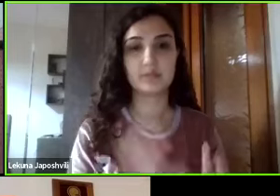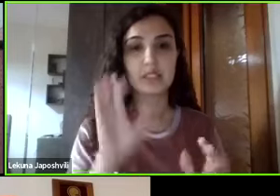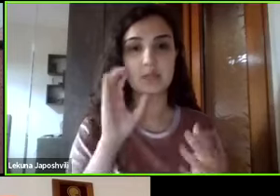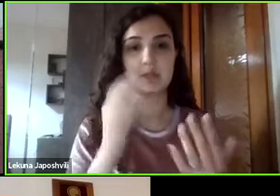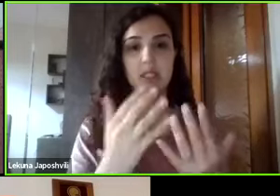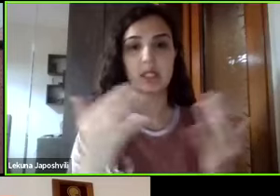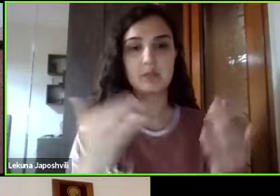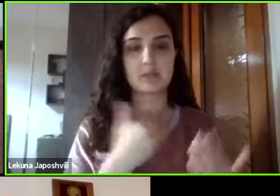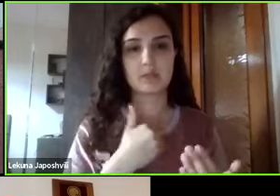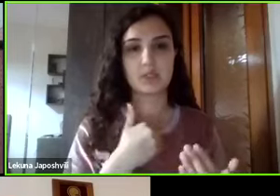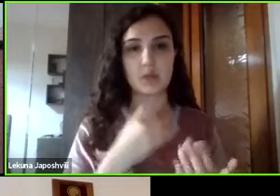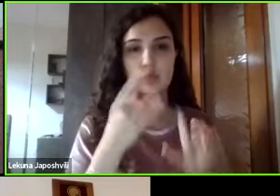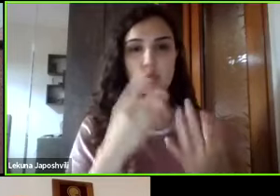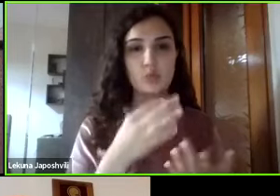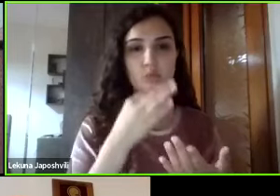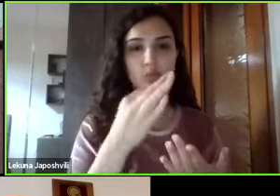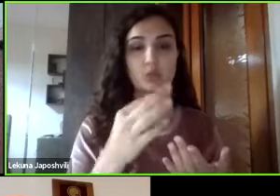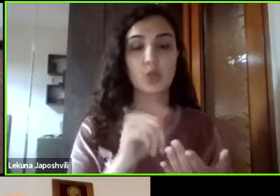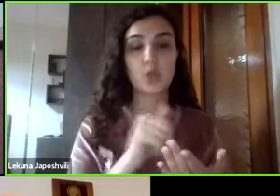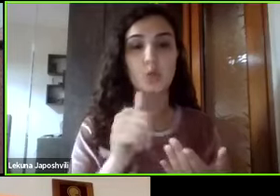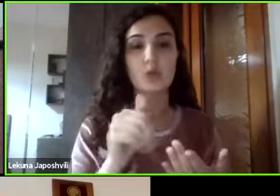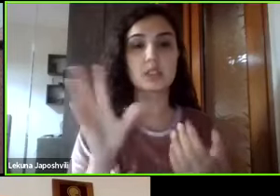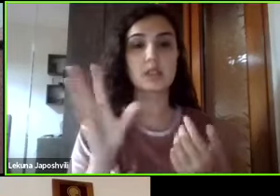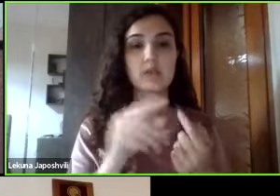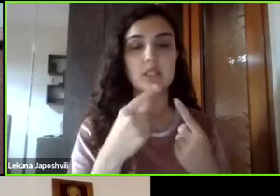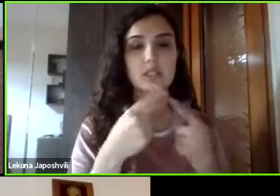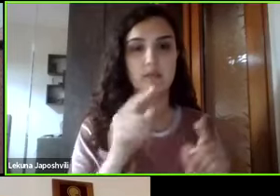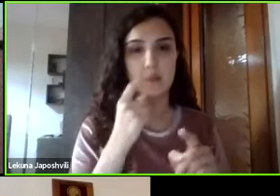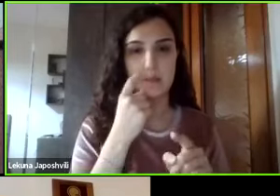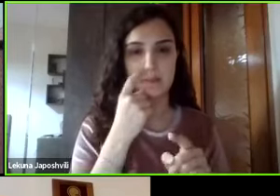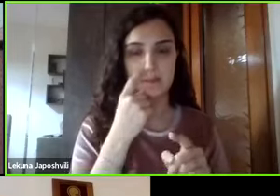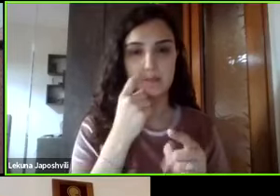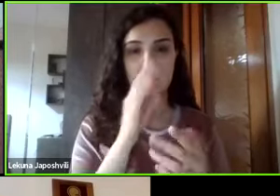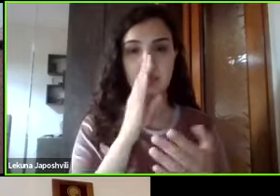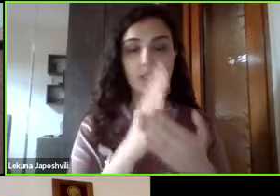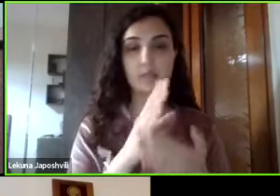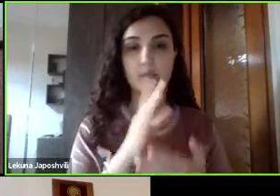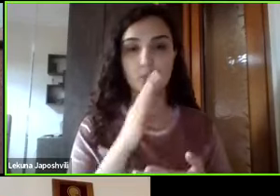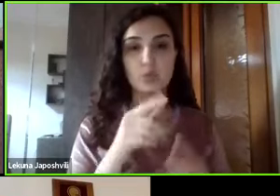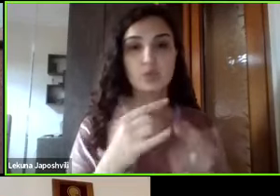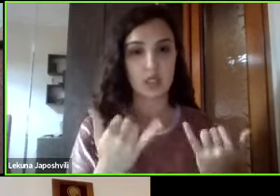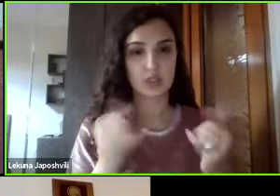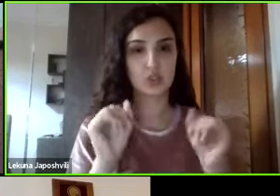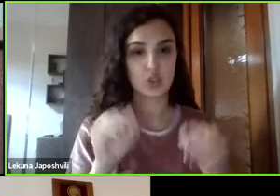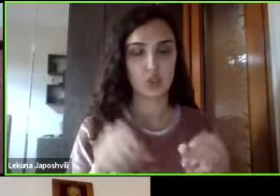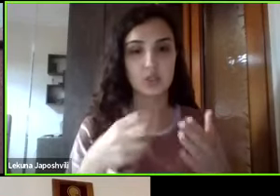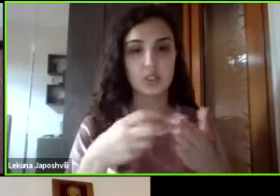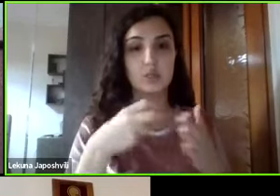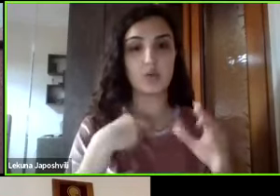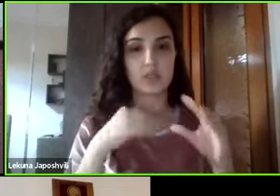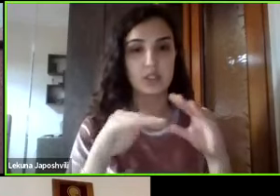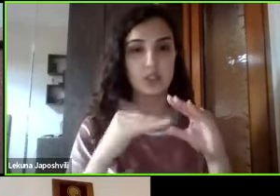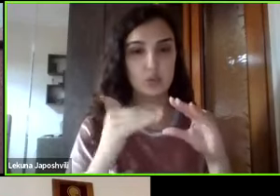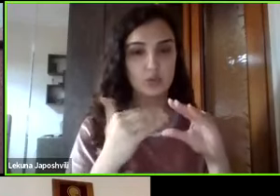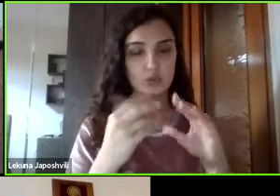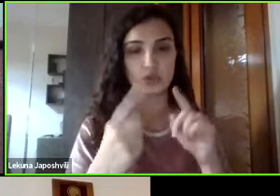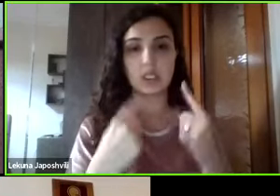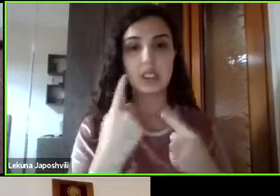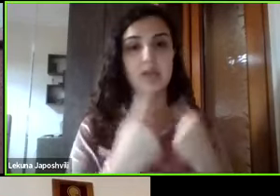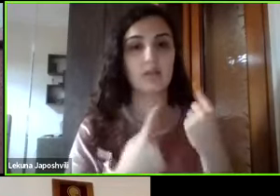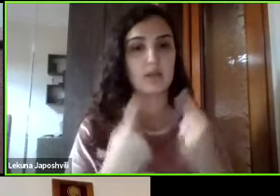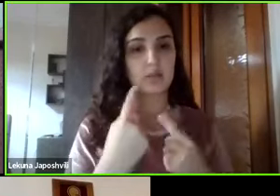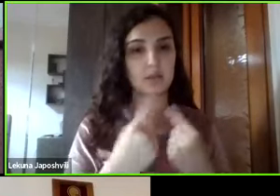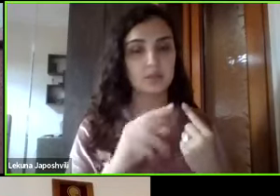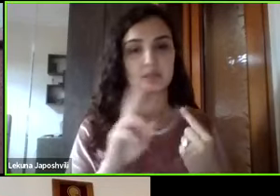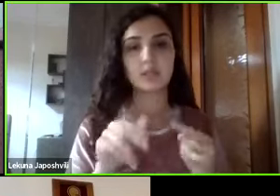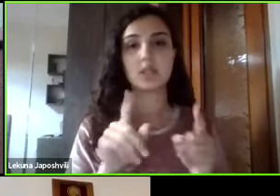მინდა უბრალოდ შევახსენო, რომ როგორც ყველა სხვა პირდაპირ ჩართვის დროს, ახლაც შეუძლიათ მოგწერონ შეკითხვები და